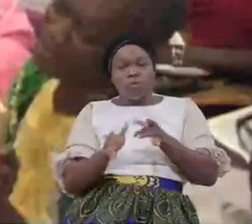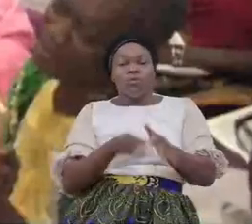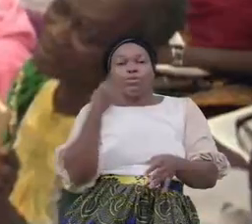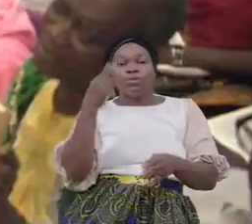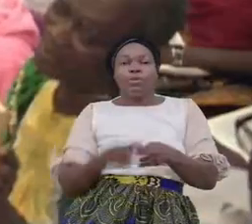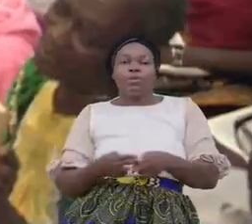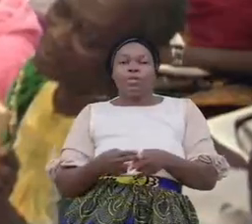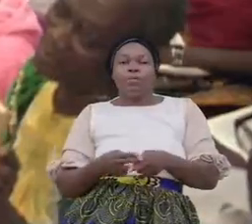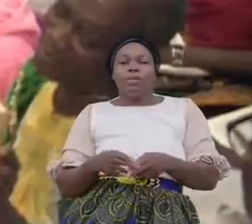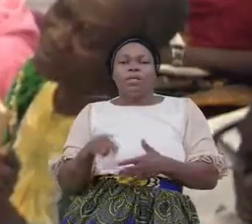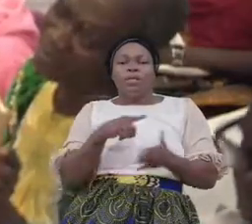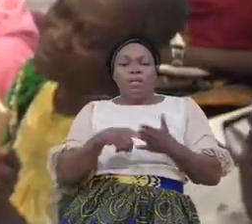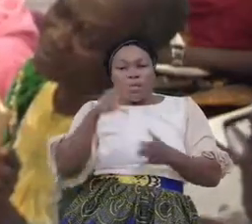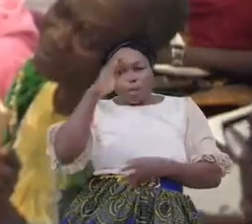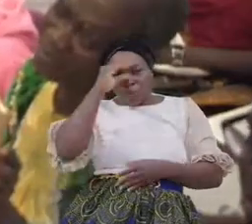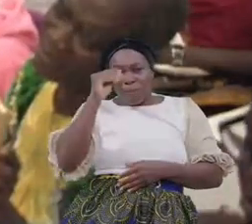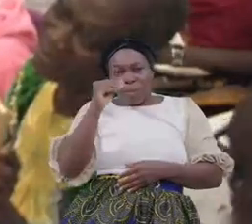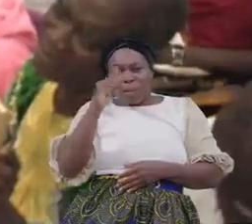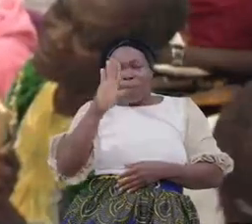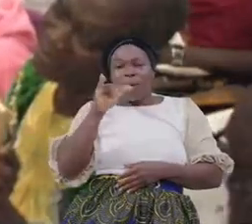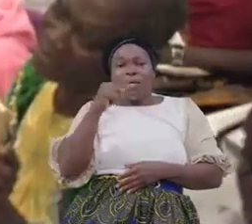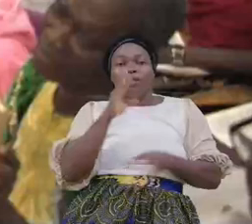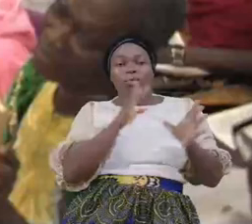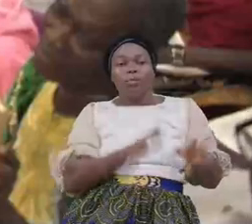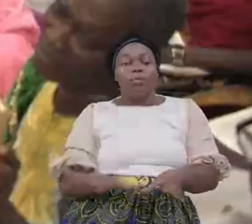Voyez, cet homme